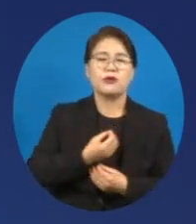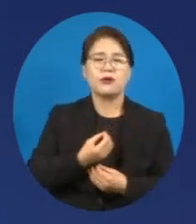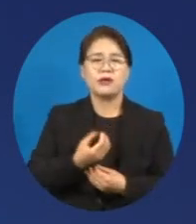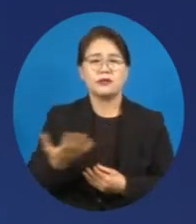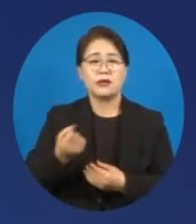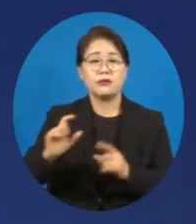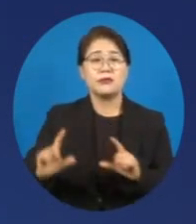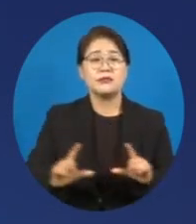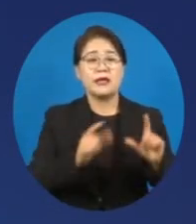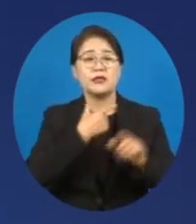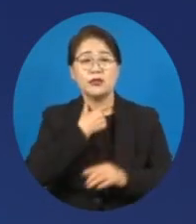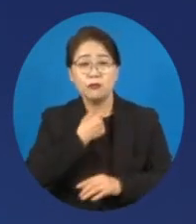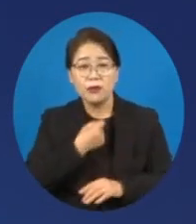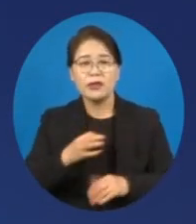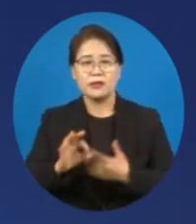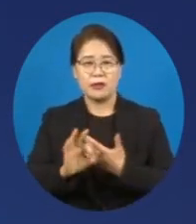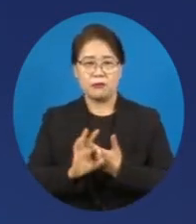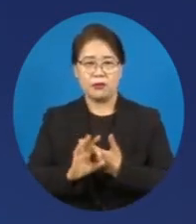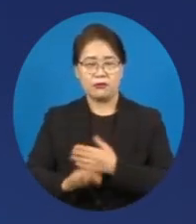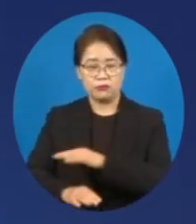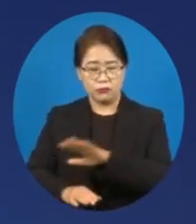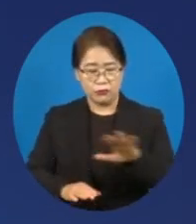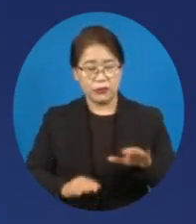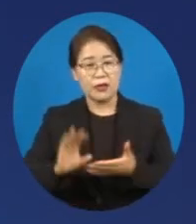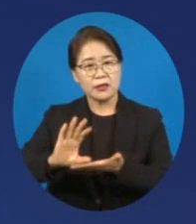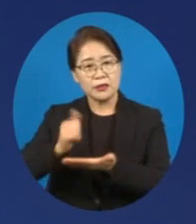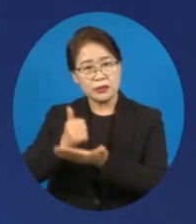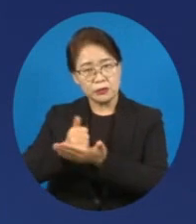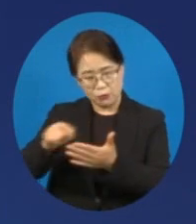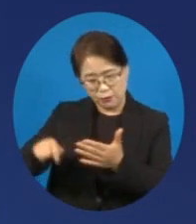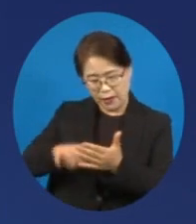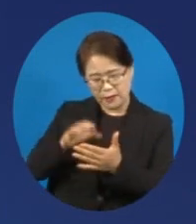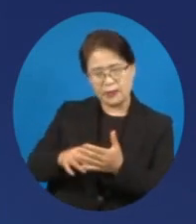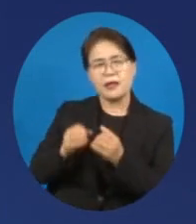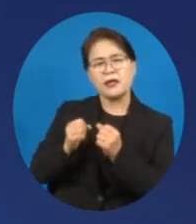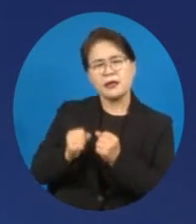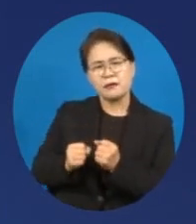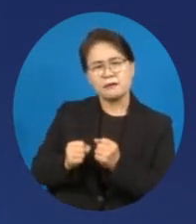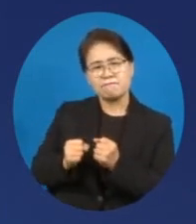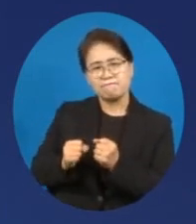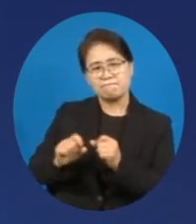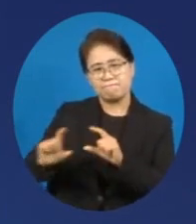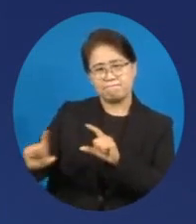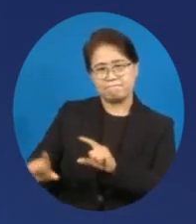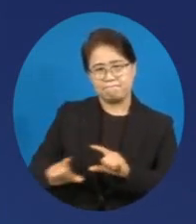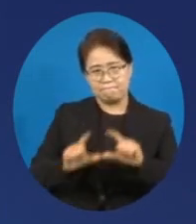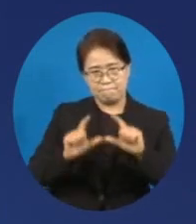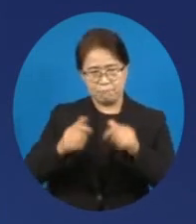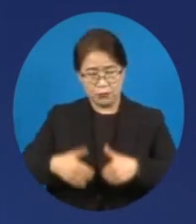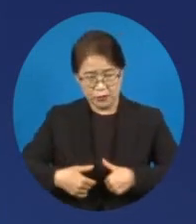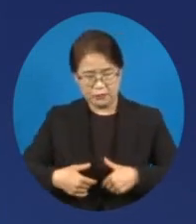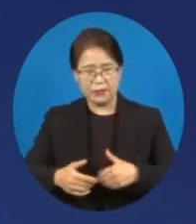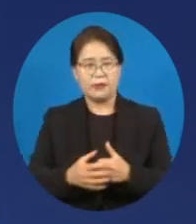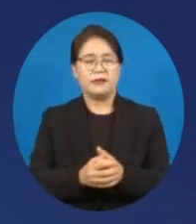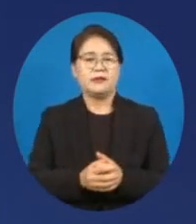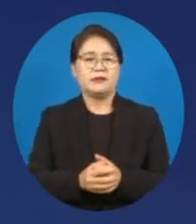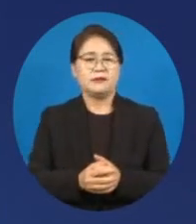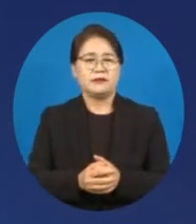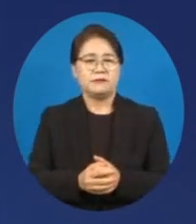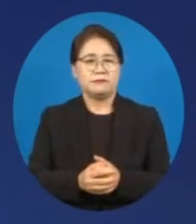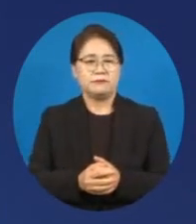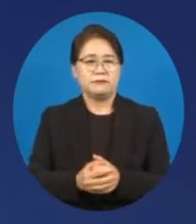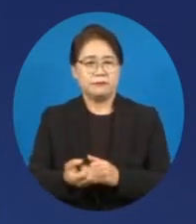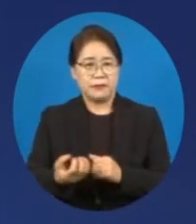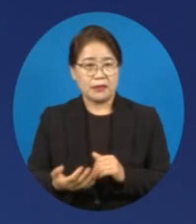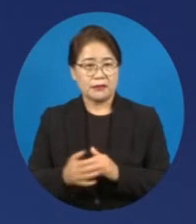한다면 우리가 그리스도 안에 거하는 삶을 살아야 한다는 것입니다 제가 방금